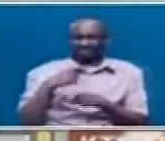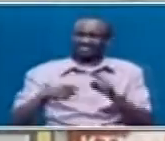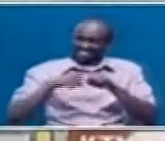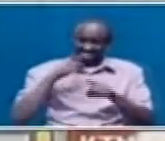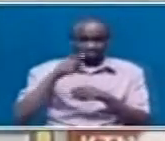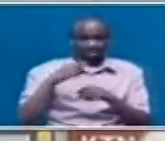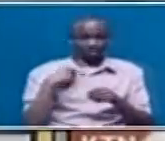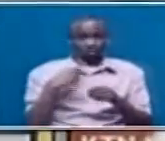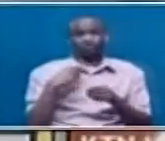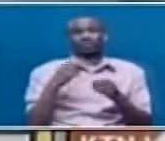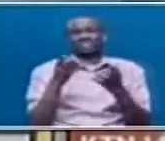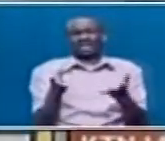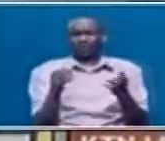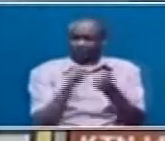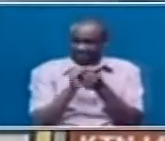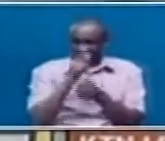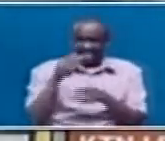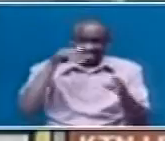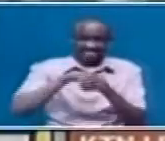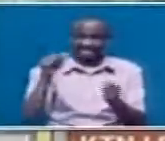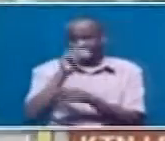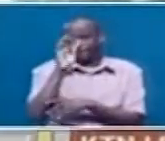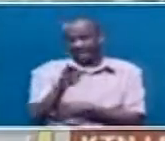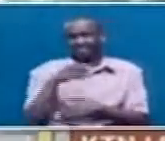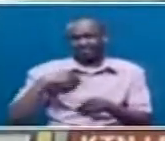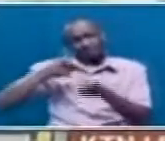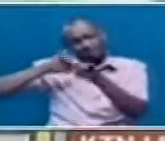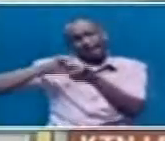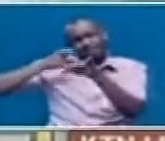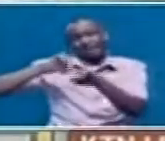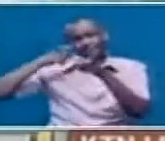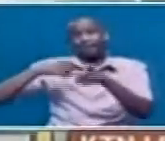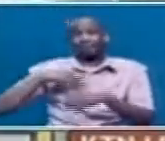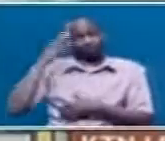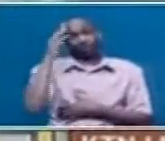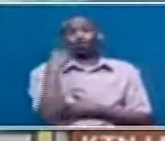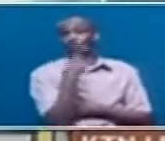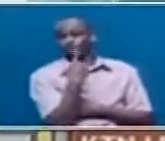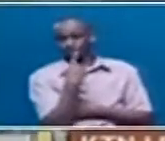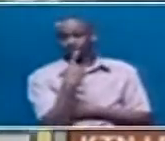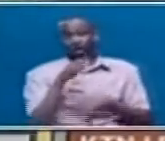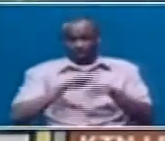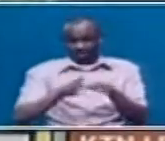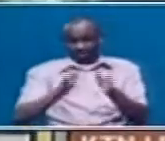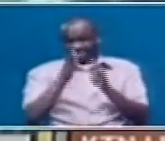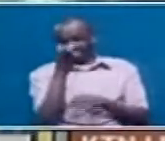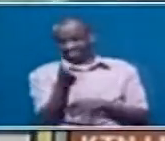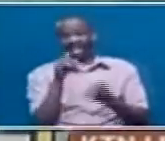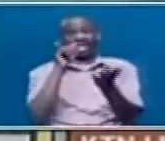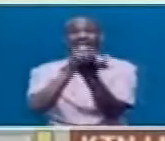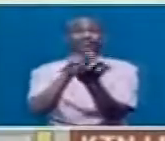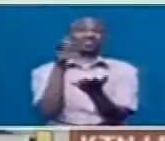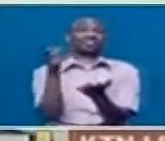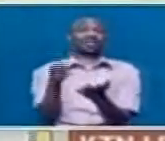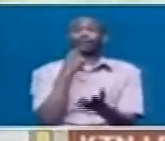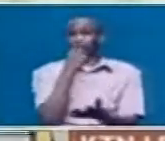Ijumaa iliyopita usiku mbichi ndani ya gari lake alikomiminiwa risasi na watu wasiojulikana katika barabara ya kutoka uwanja wa ndege wa